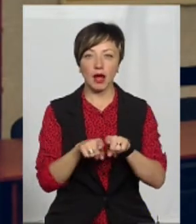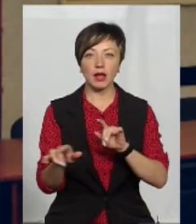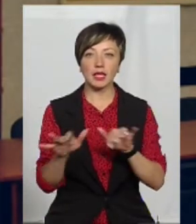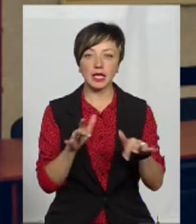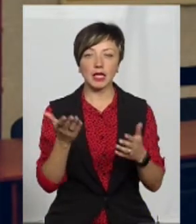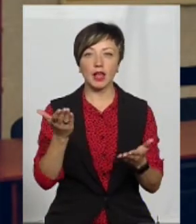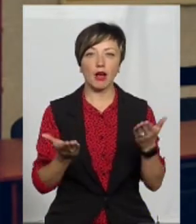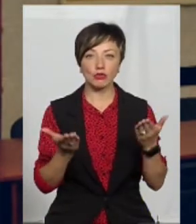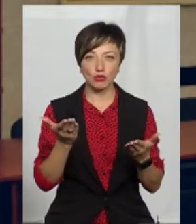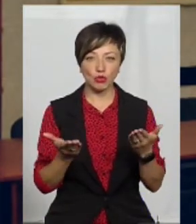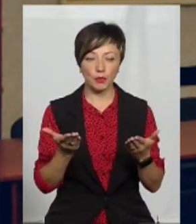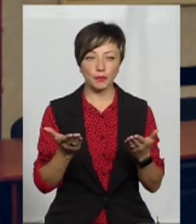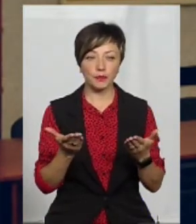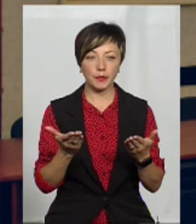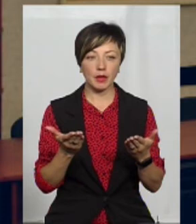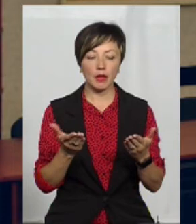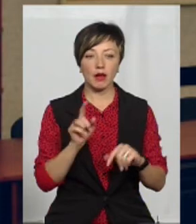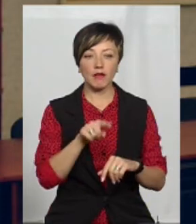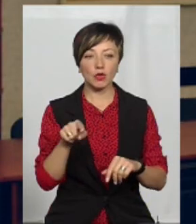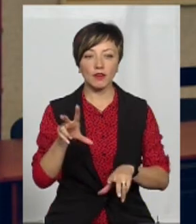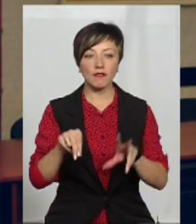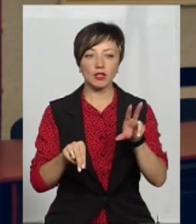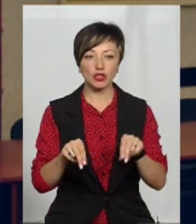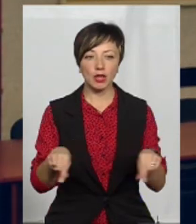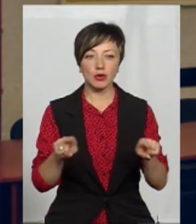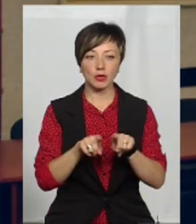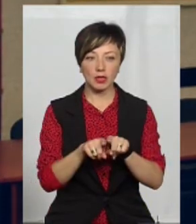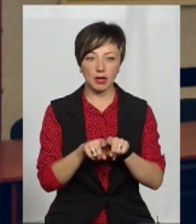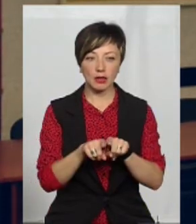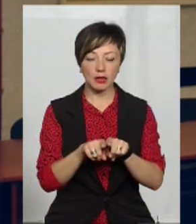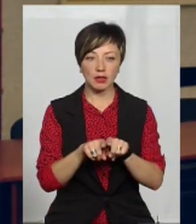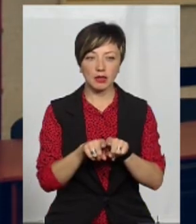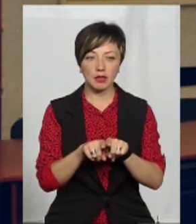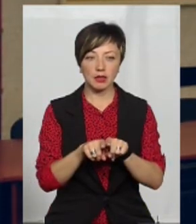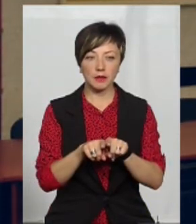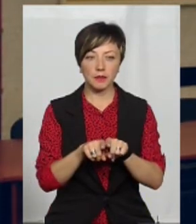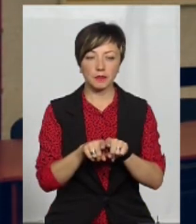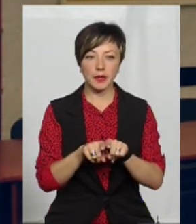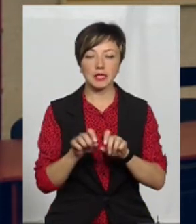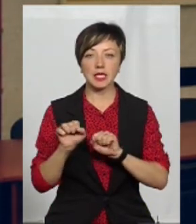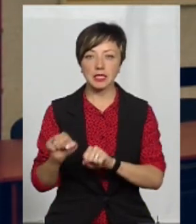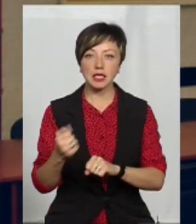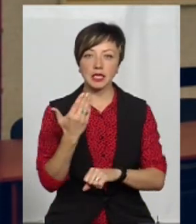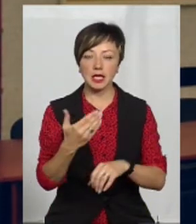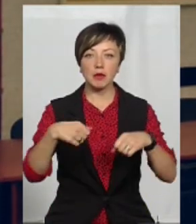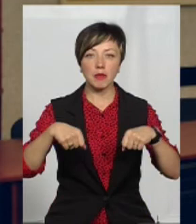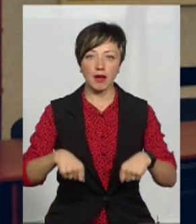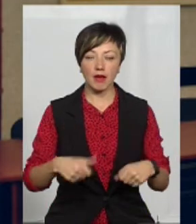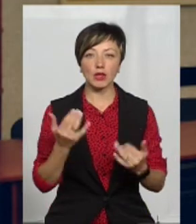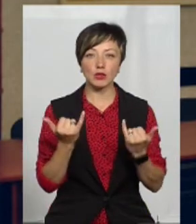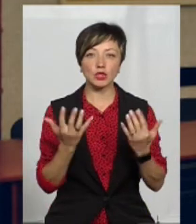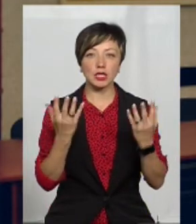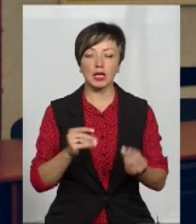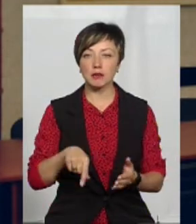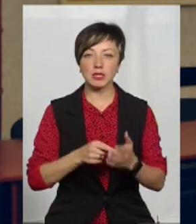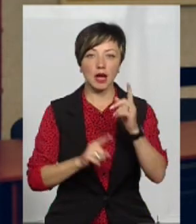якщо вони вважають, що так, що це захистить їхні права. На сьогоднішній день міська рада